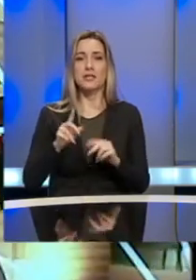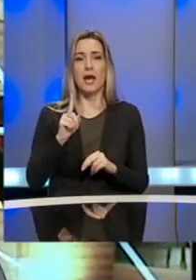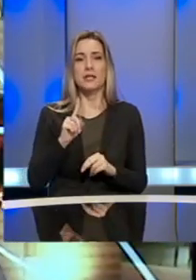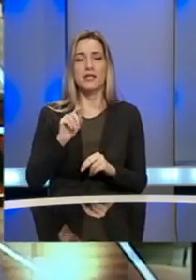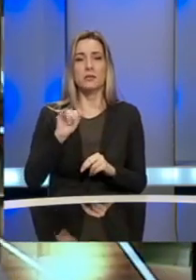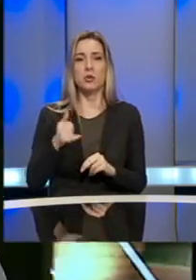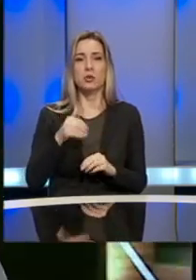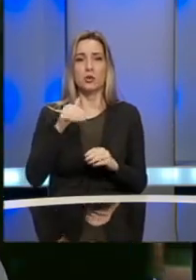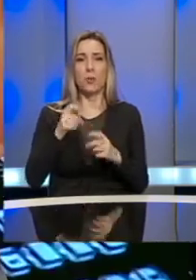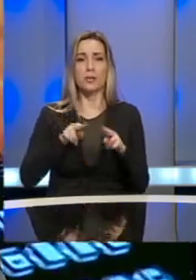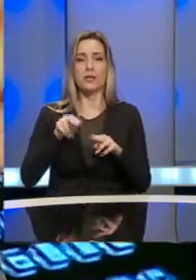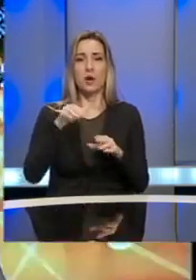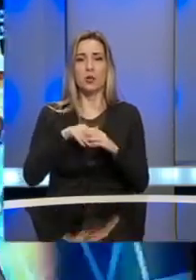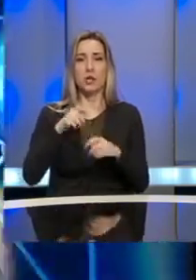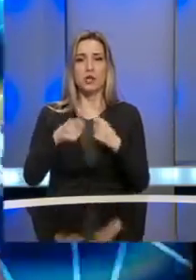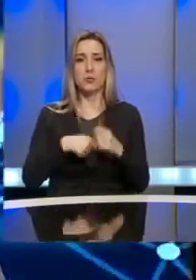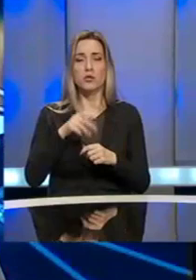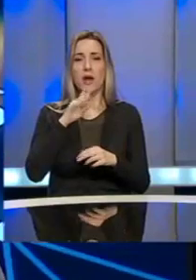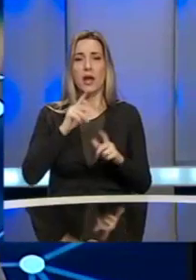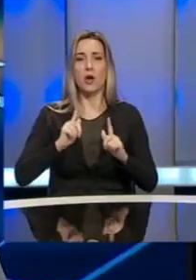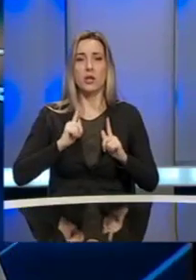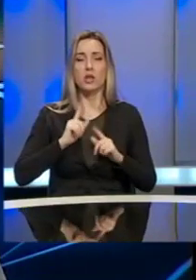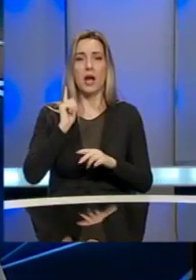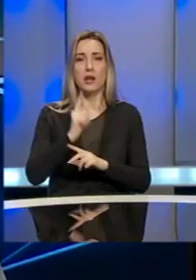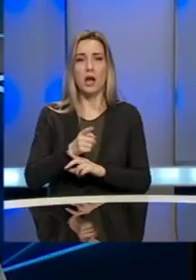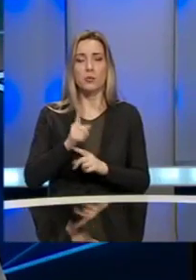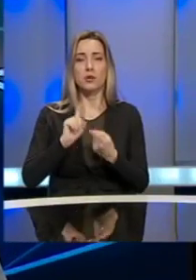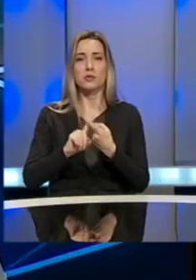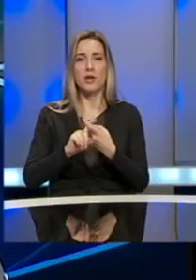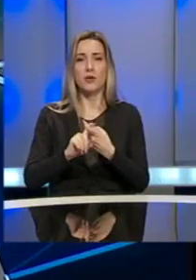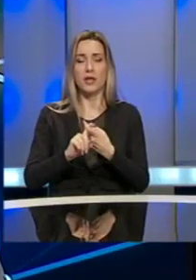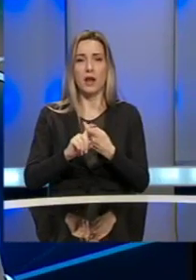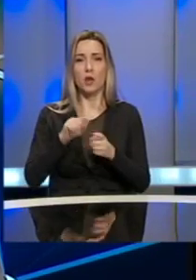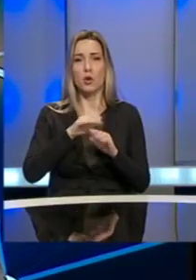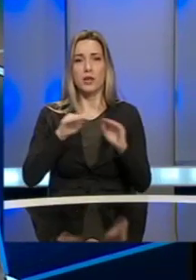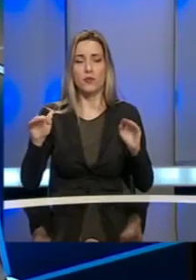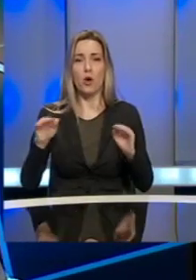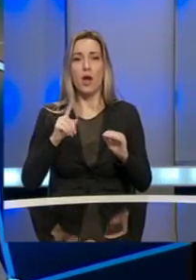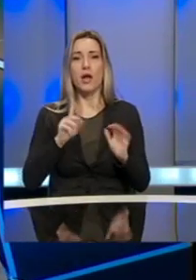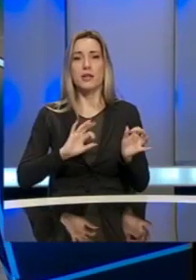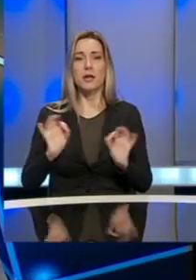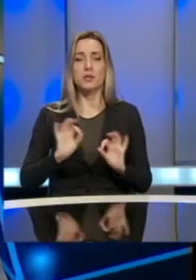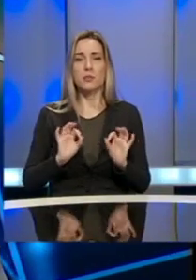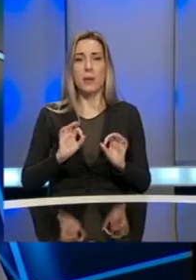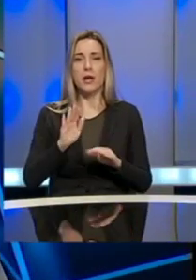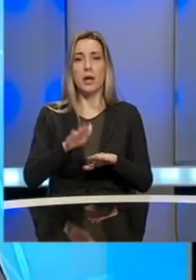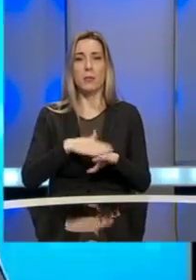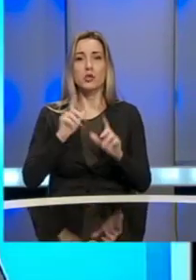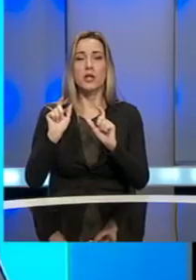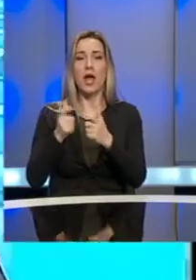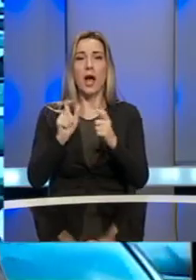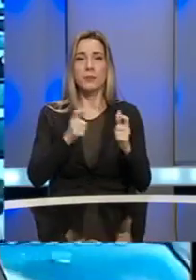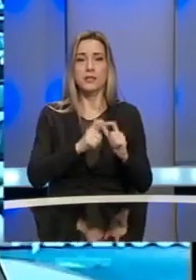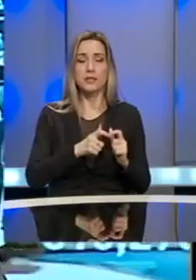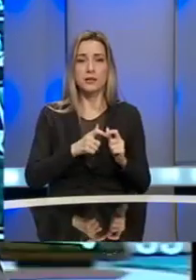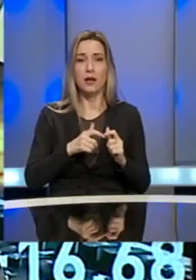unutrašnjih poslova kantona Sarajeva, rekao da čeka naredbu sa federalnog nivoa i da je spreman da počne hapsiti, a